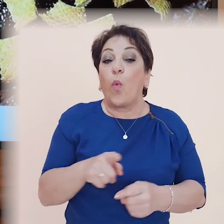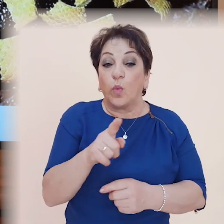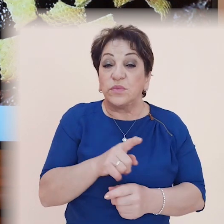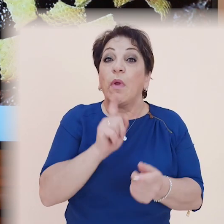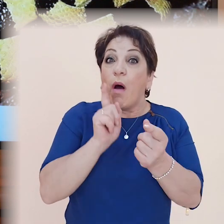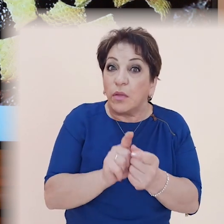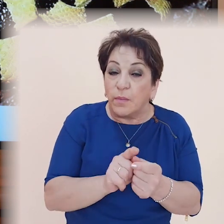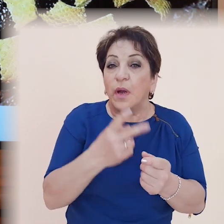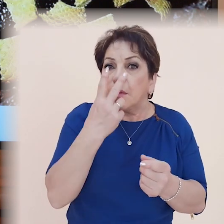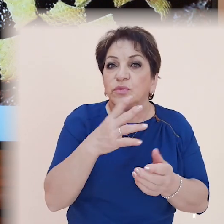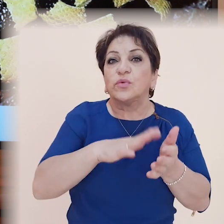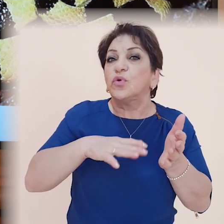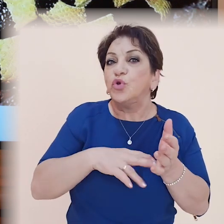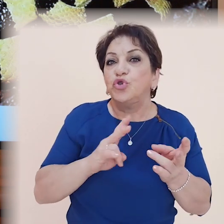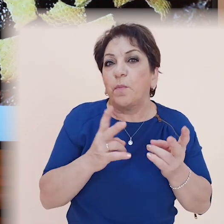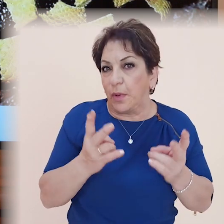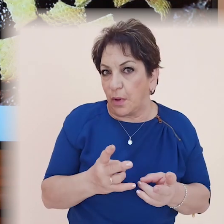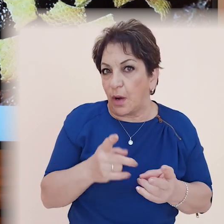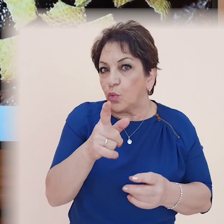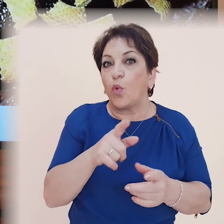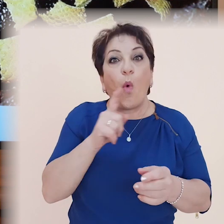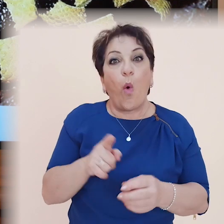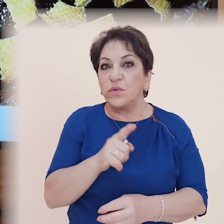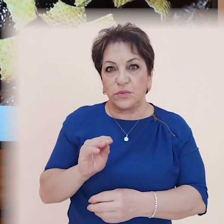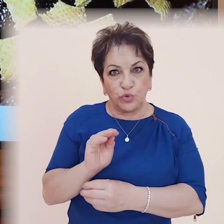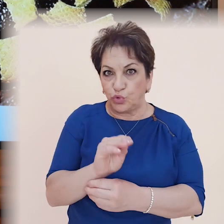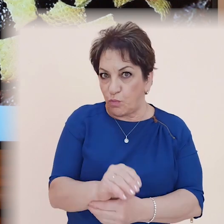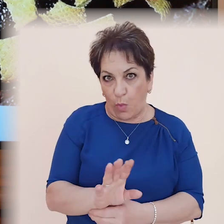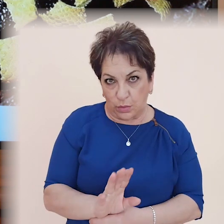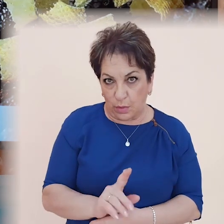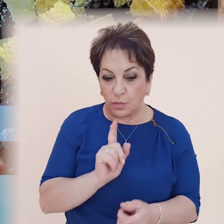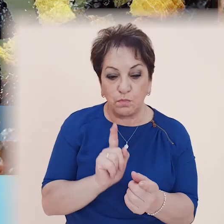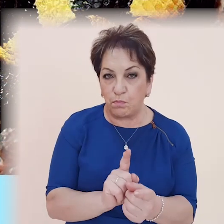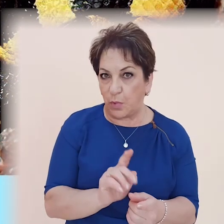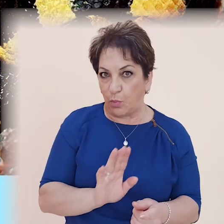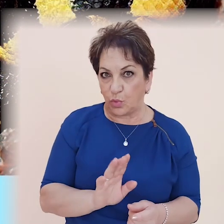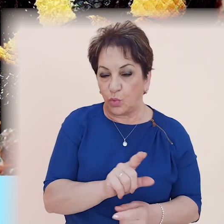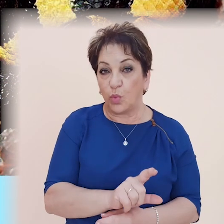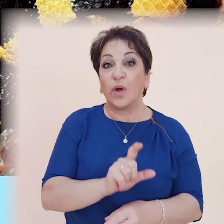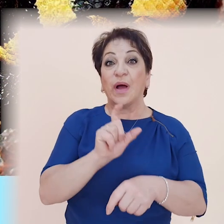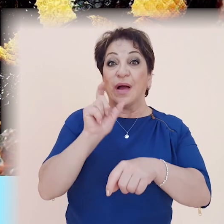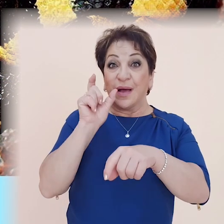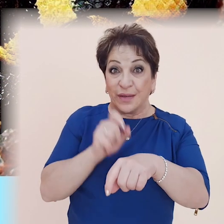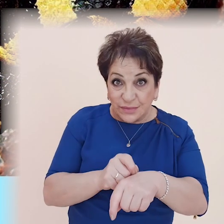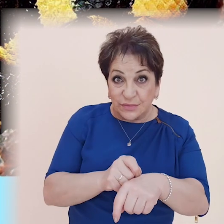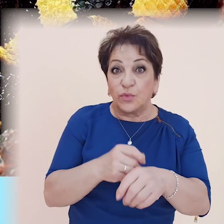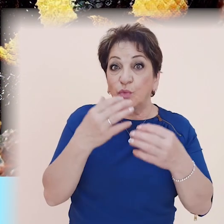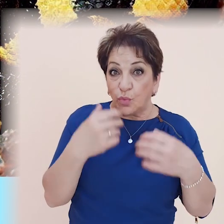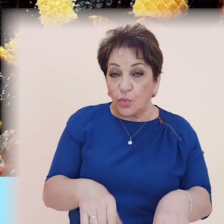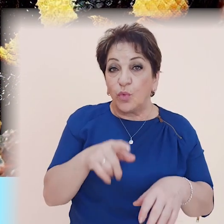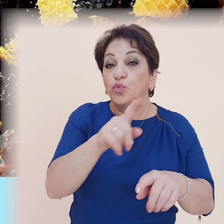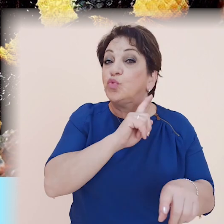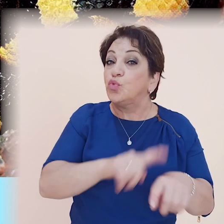հանդիպելիս։ Երբեք նրան մի մոտեցիր, իսկ խայթոցի դեպքում, խայթվածին անհապաղ